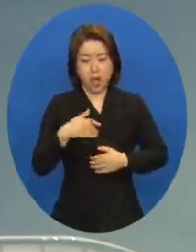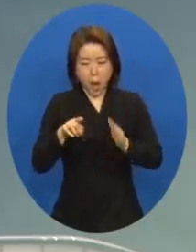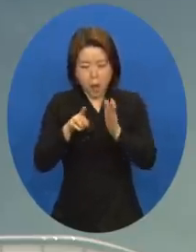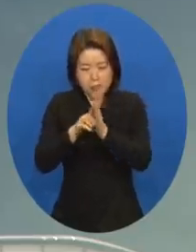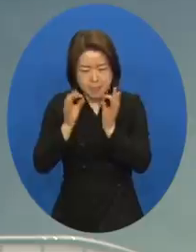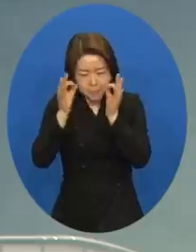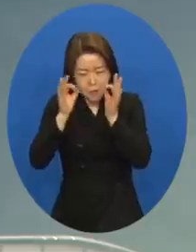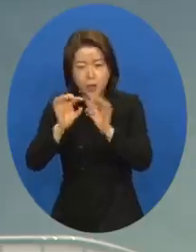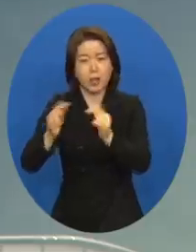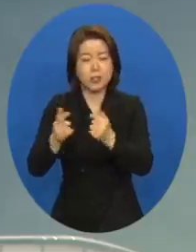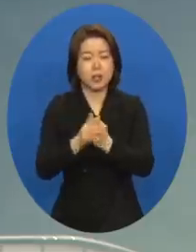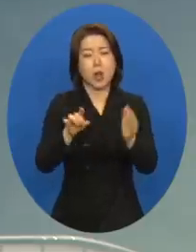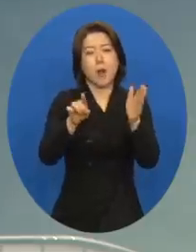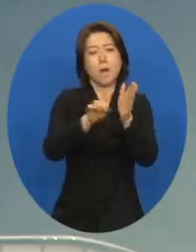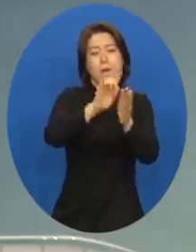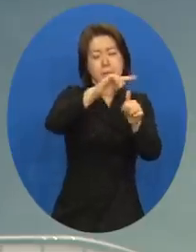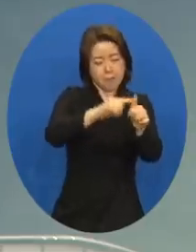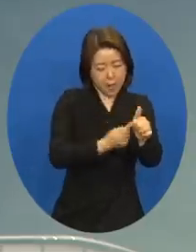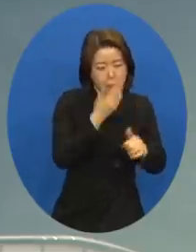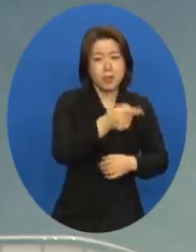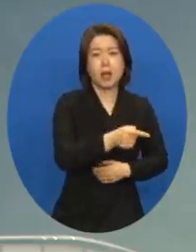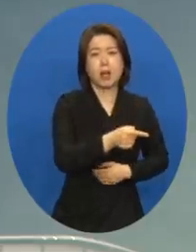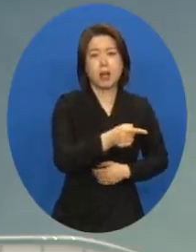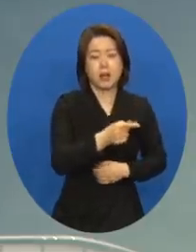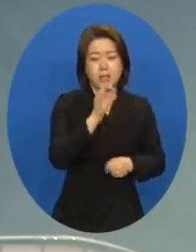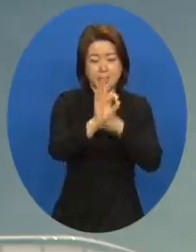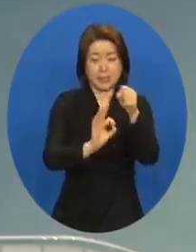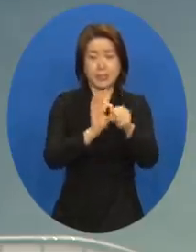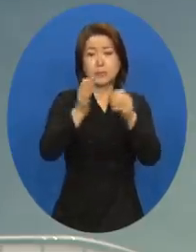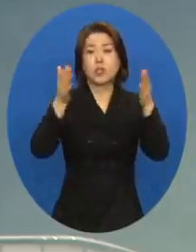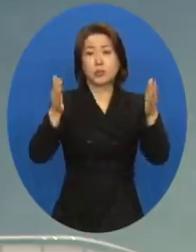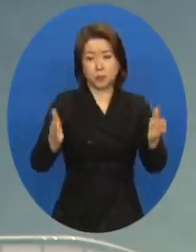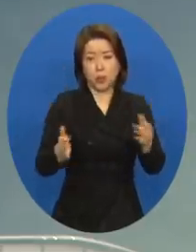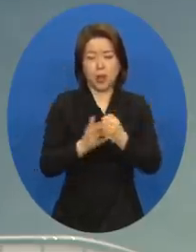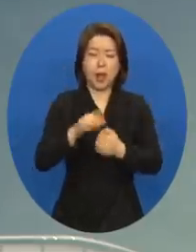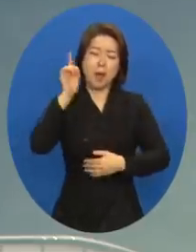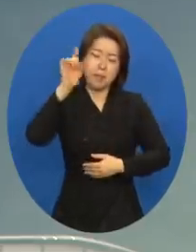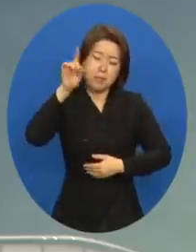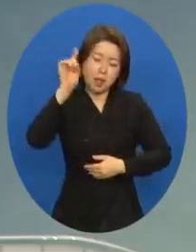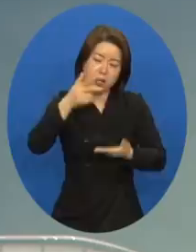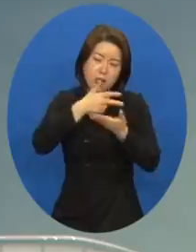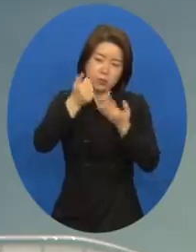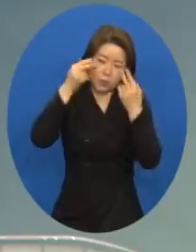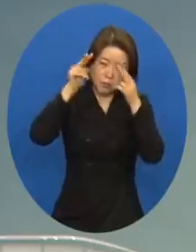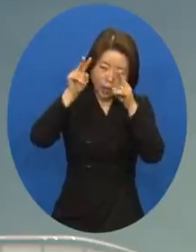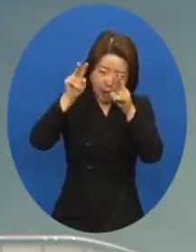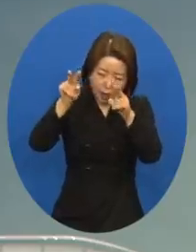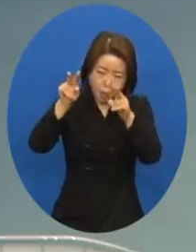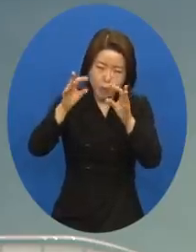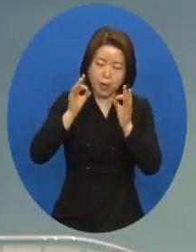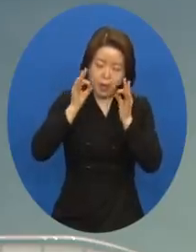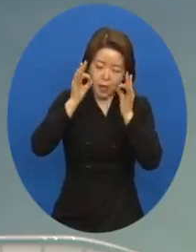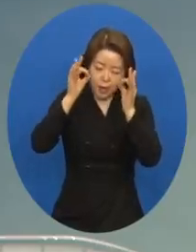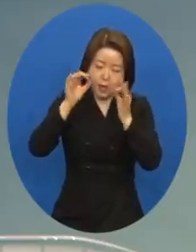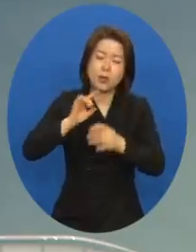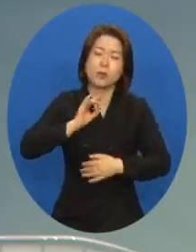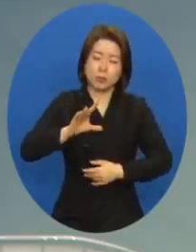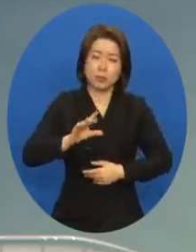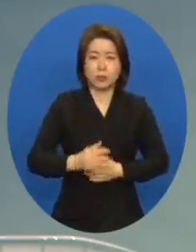아니고 믿어지는 거예요. 10년 동안 매일 주님을 바라보려고 했던